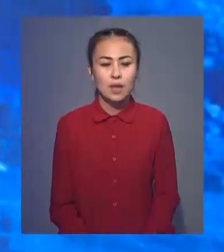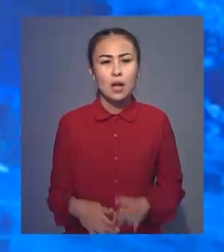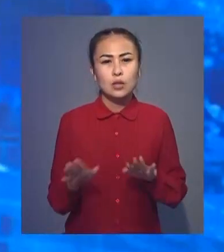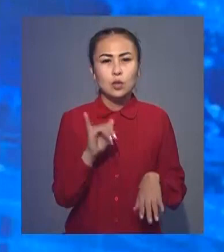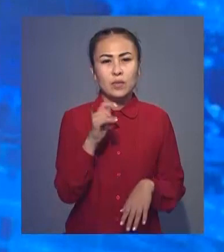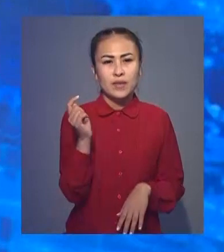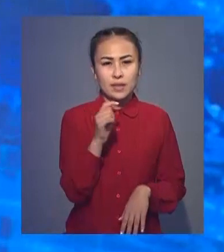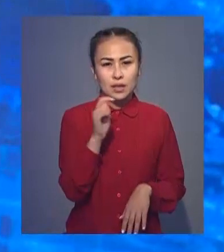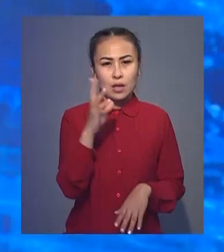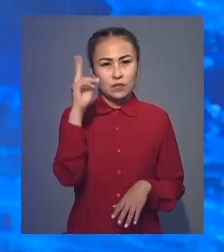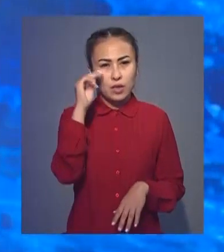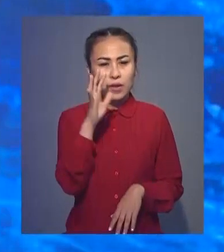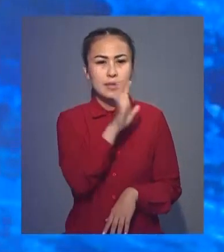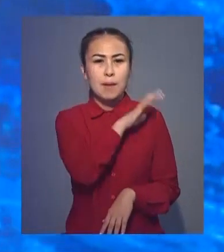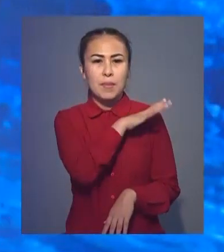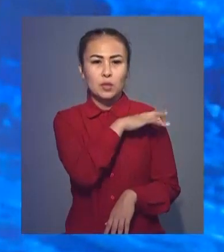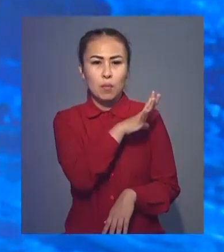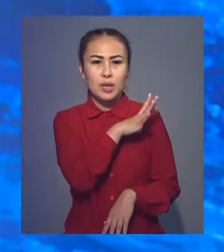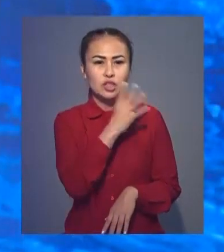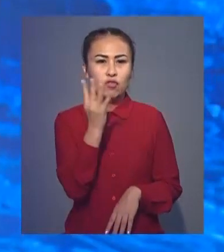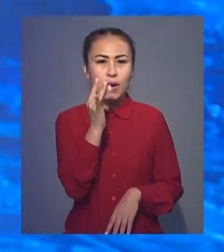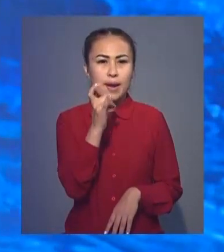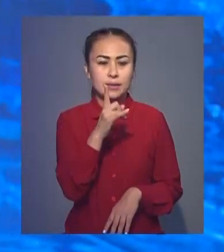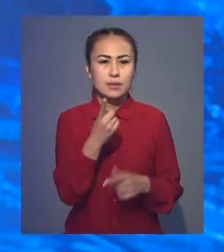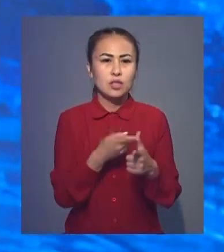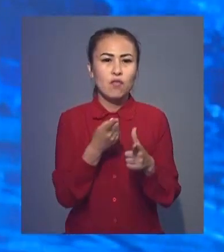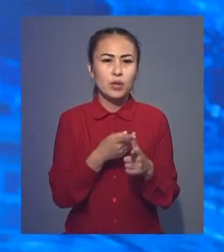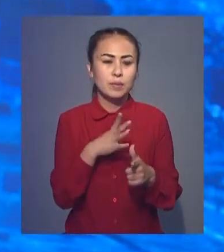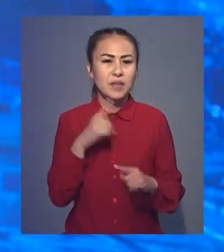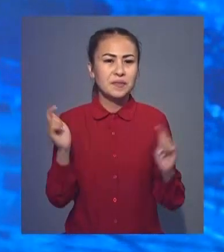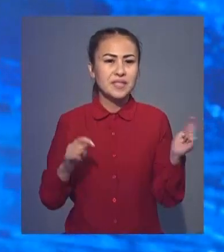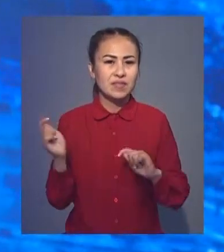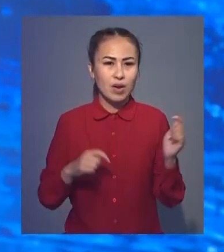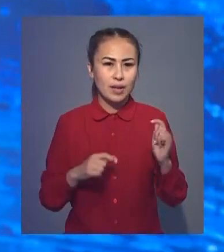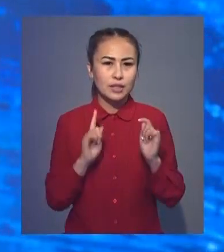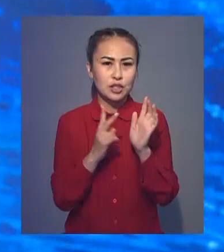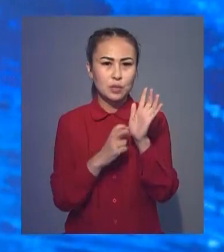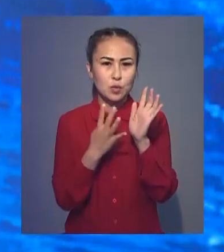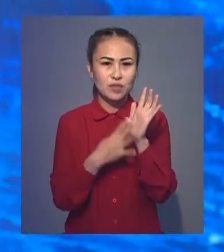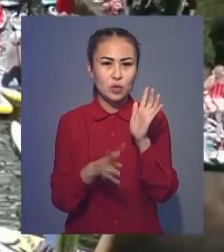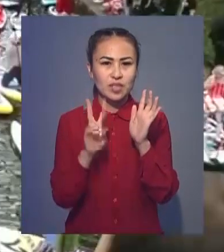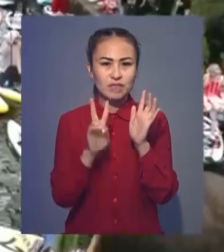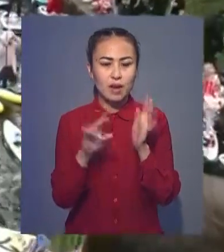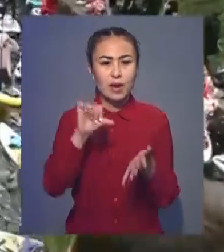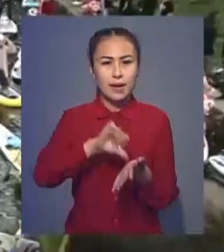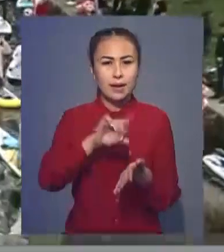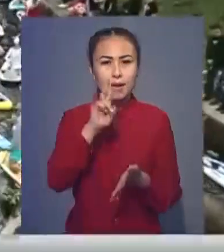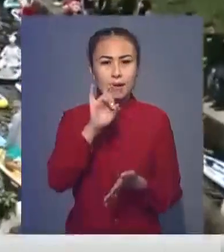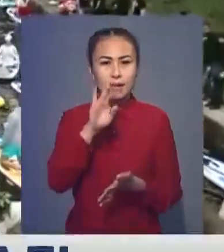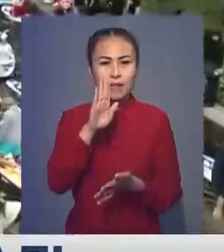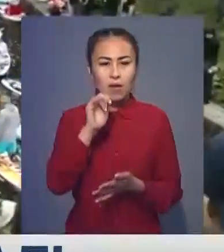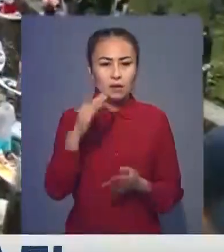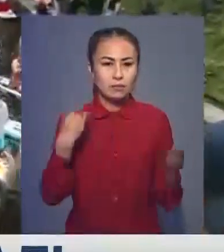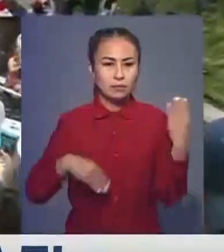Өткен демалыс күндері Санкт-Петербурда 4-ші мәрте сап серфинг фестивалі өтті. Шара аясында 792 қатысушы